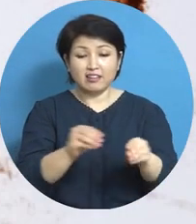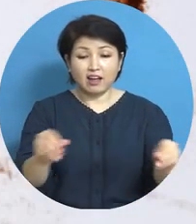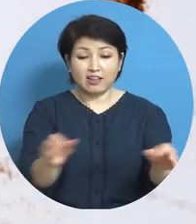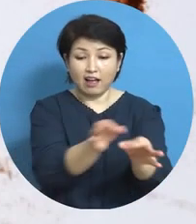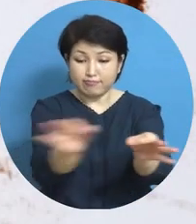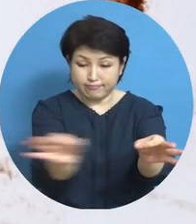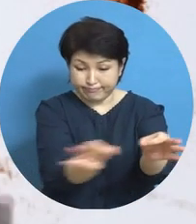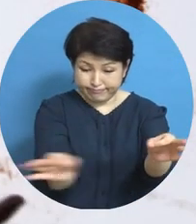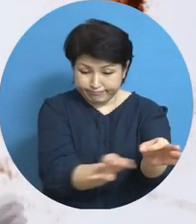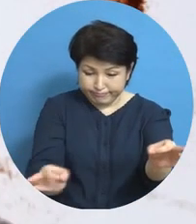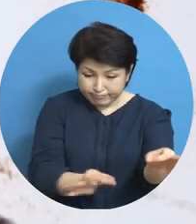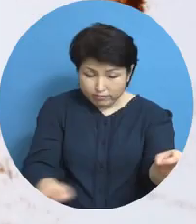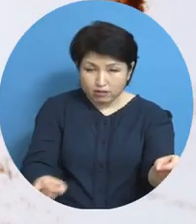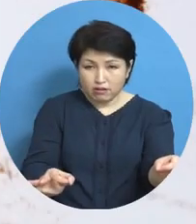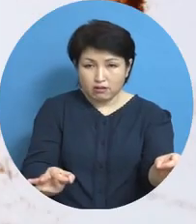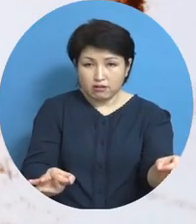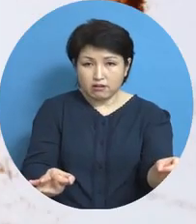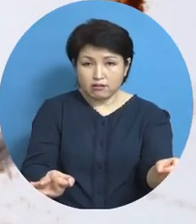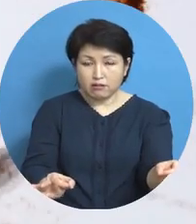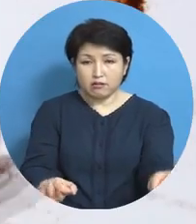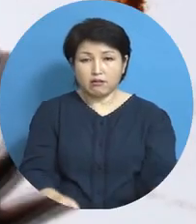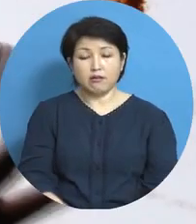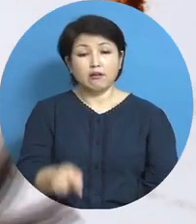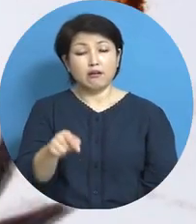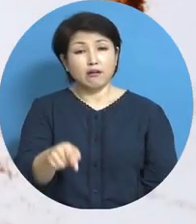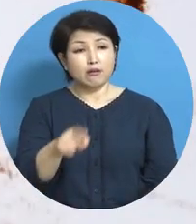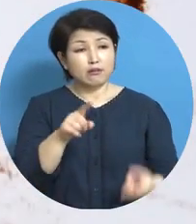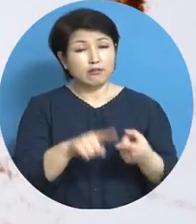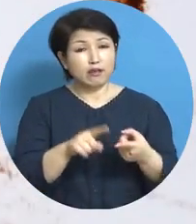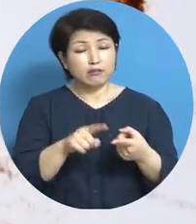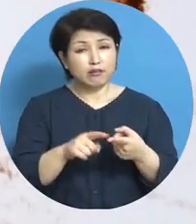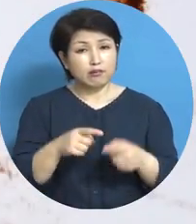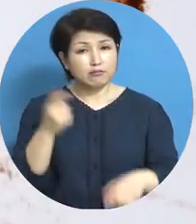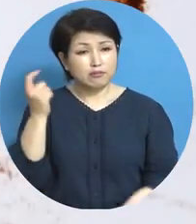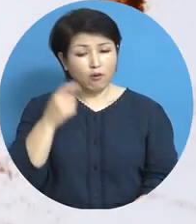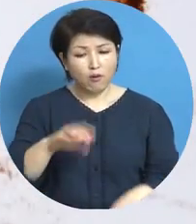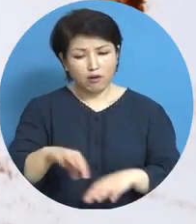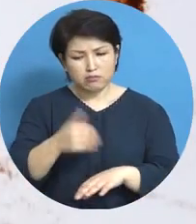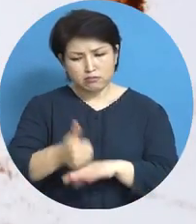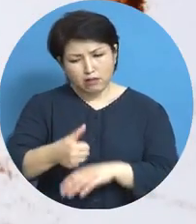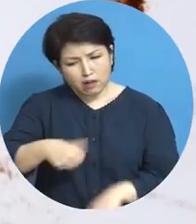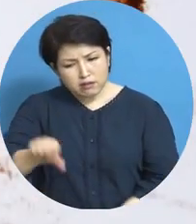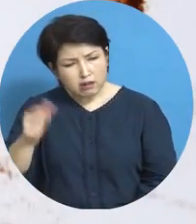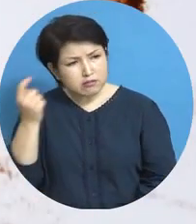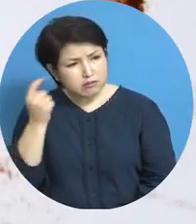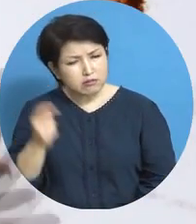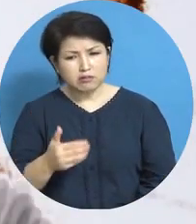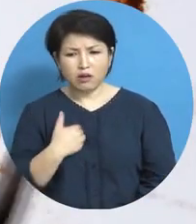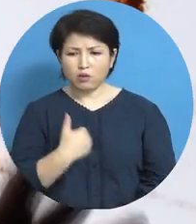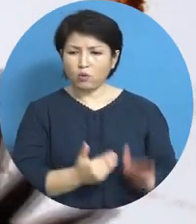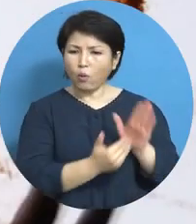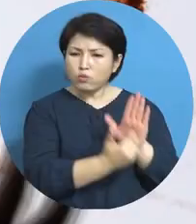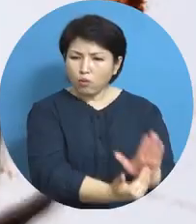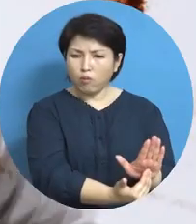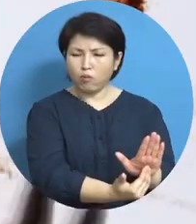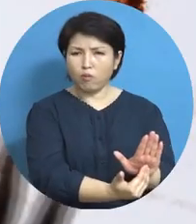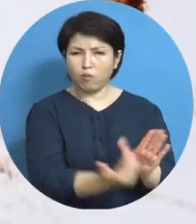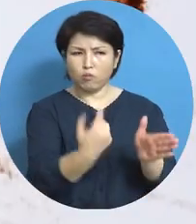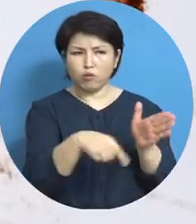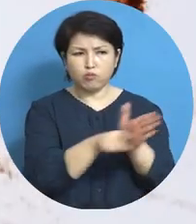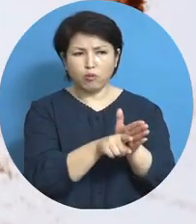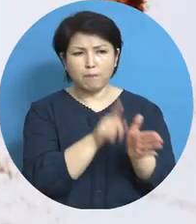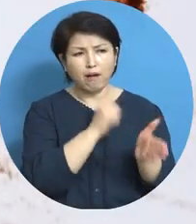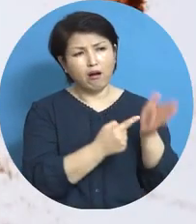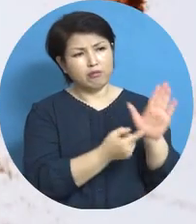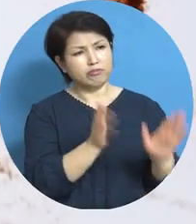이 소문을 듣고 태자가 자기는 거절했다고 생각을 했는데, 아, 이 사람이